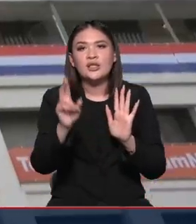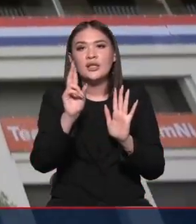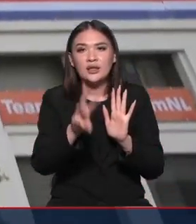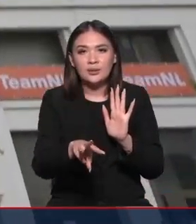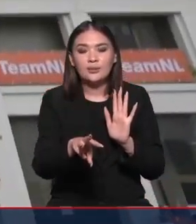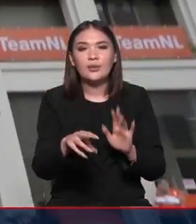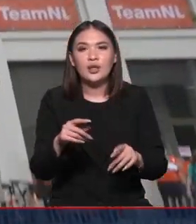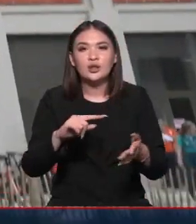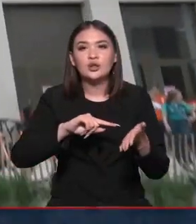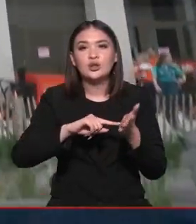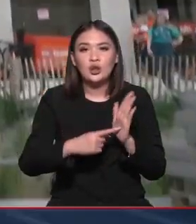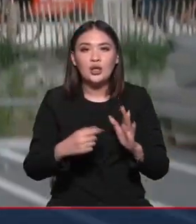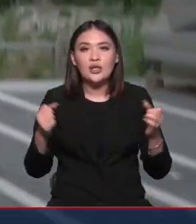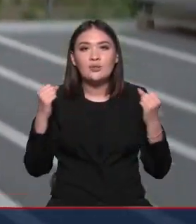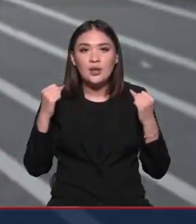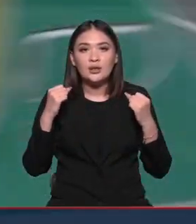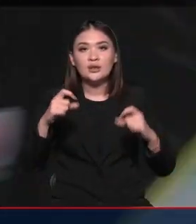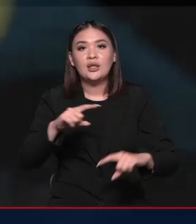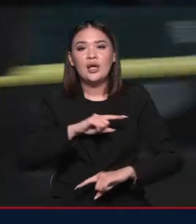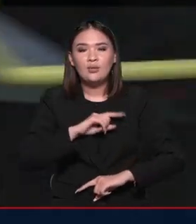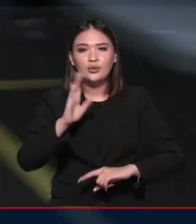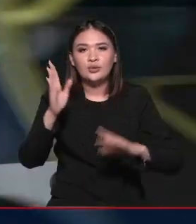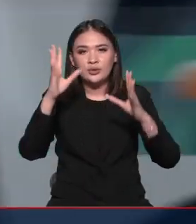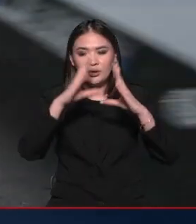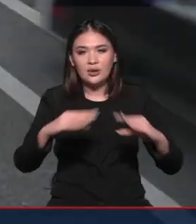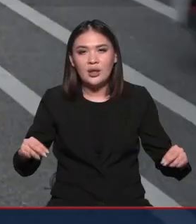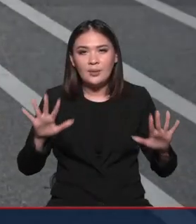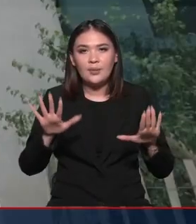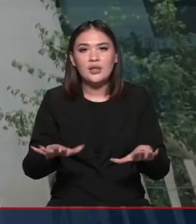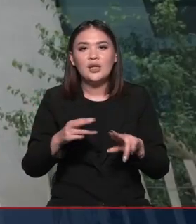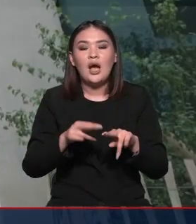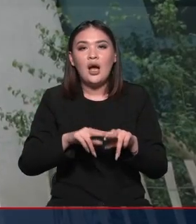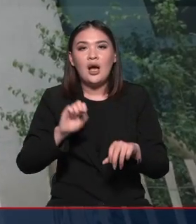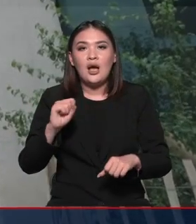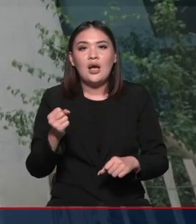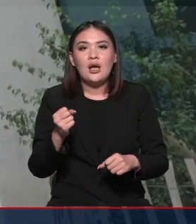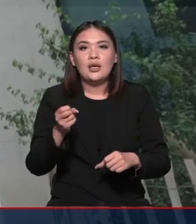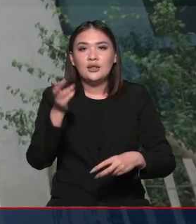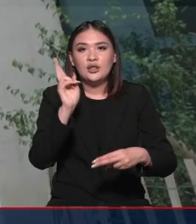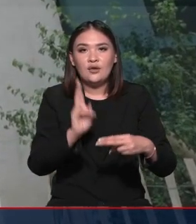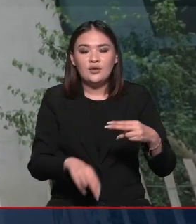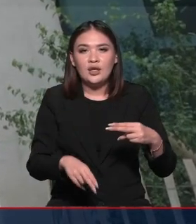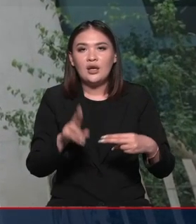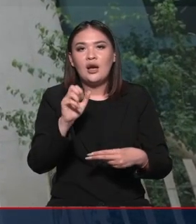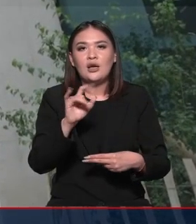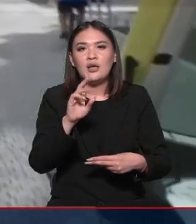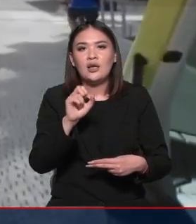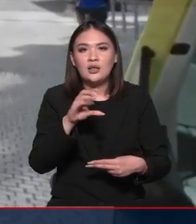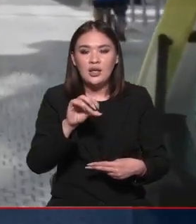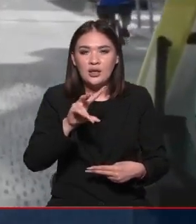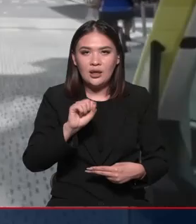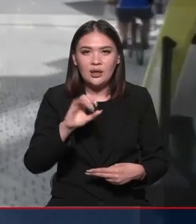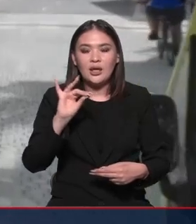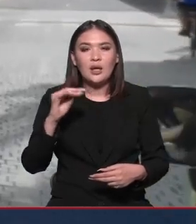финишной точкой заплыва спортсменов станет Эйфелевая башня а сама церемония завершится на площади трокадеро где президент Франции